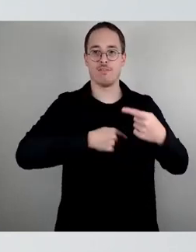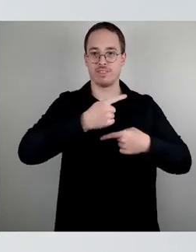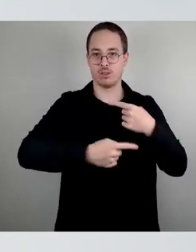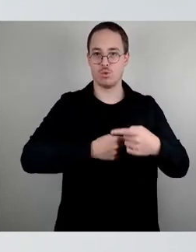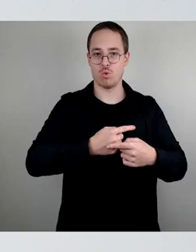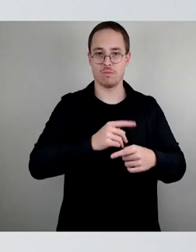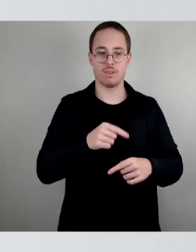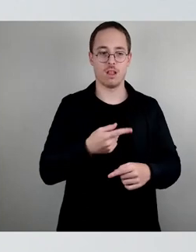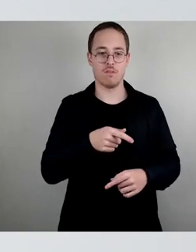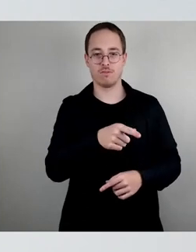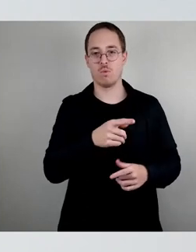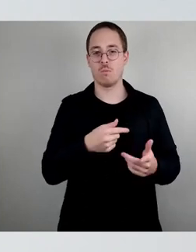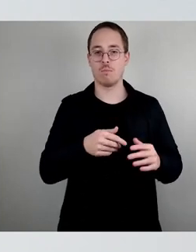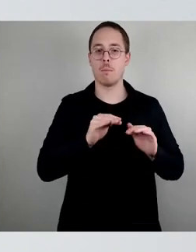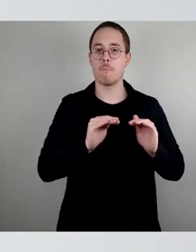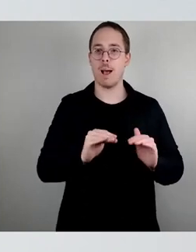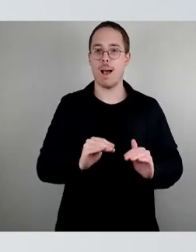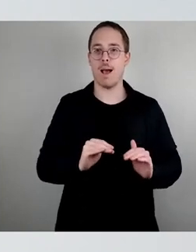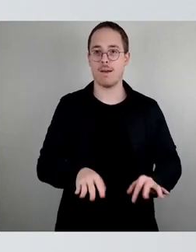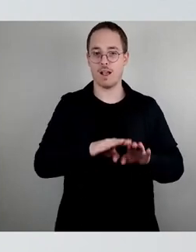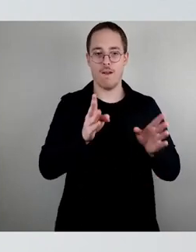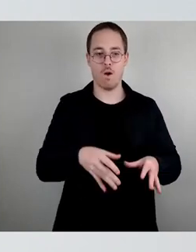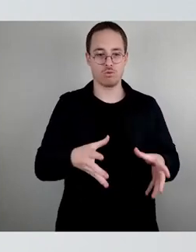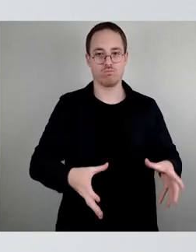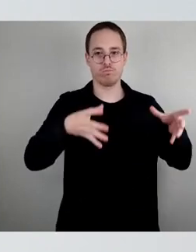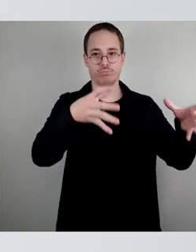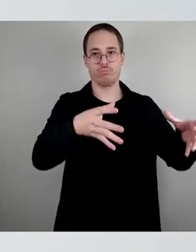solchen Parkhauses angeht, sensibel mit umzugehen.